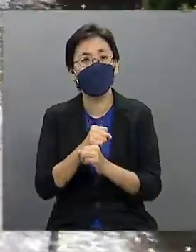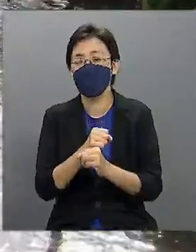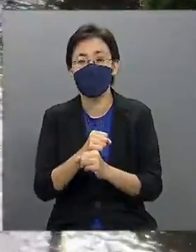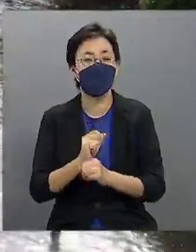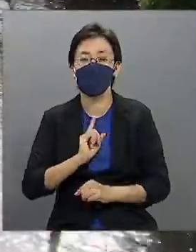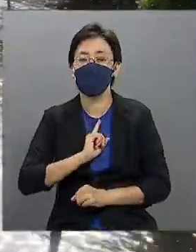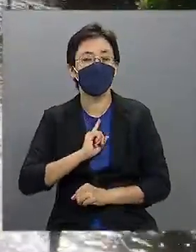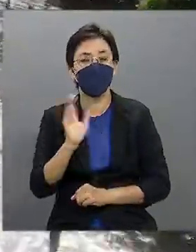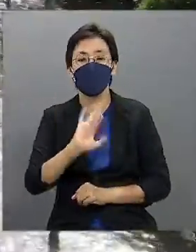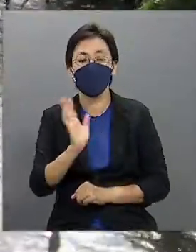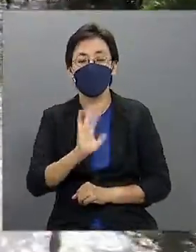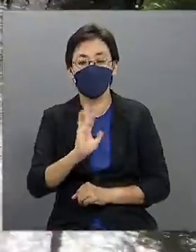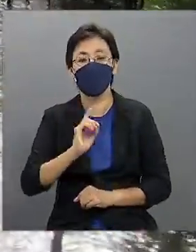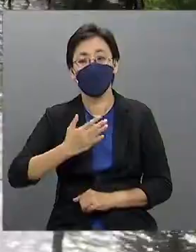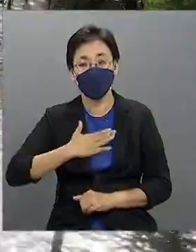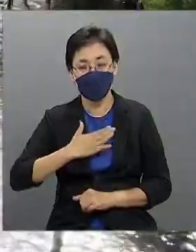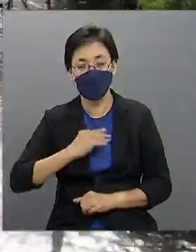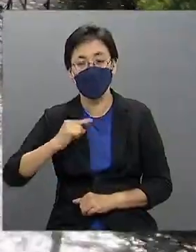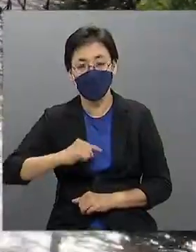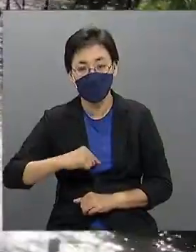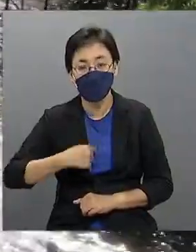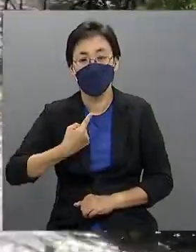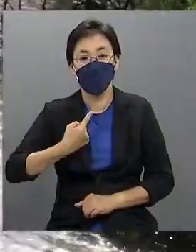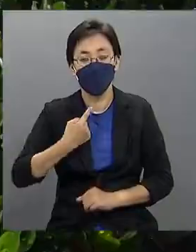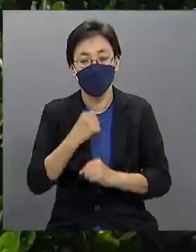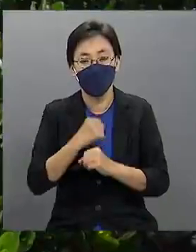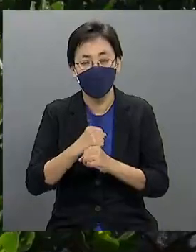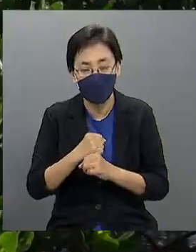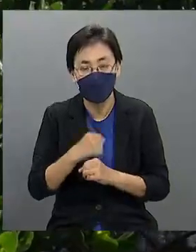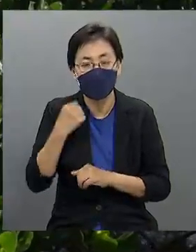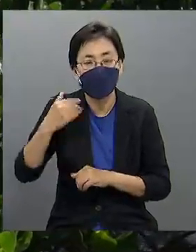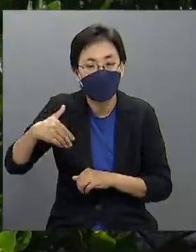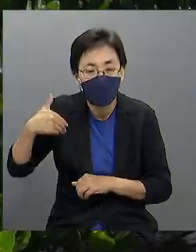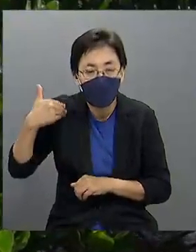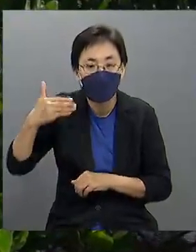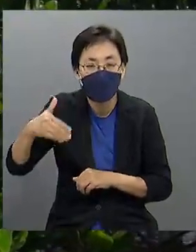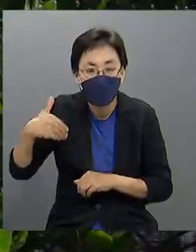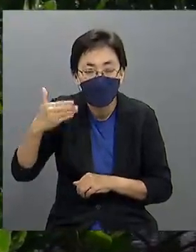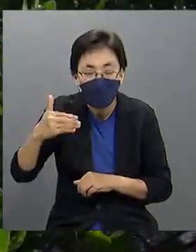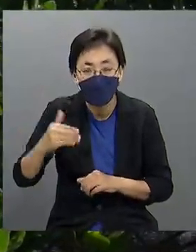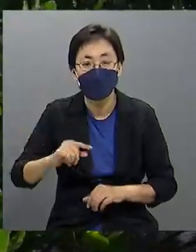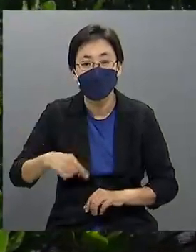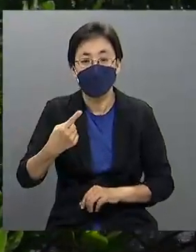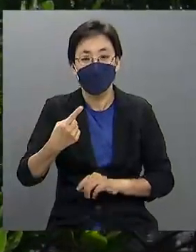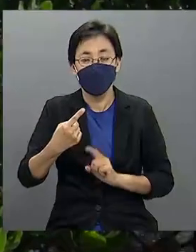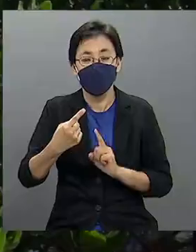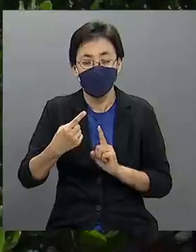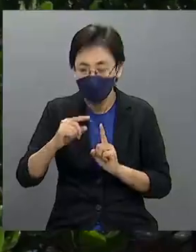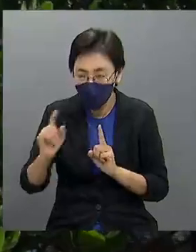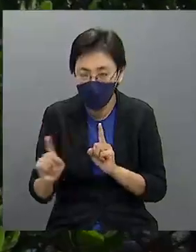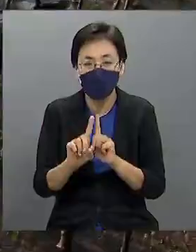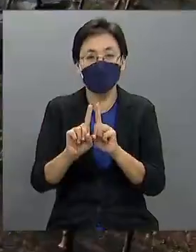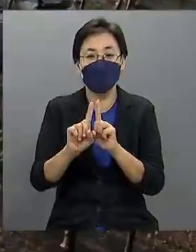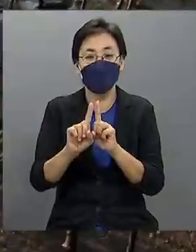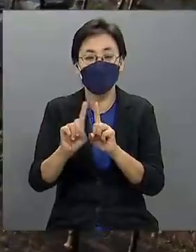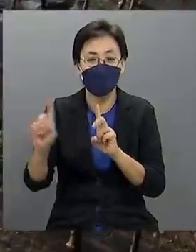จะเป็นหมดตูรอีที่ทำไปแล้วก็มีคนมาเห็นก็ 1, 2, 3, 4, 5 ก็มาช่วยกันเรากจะเกิดงานใหญ่